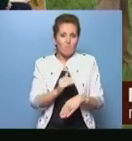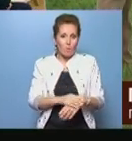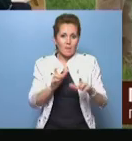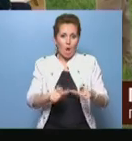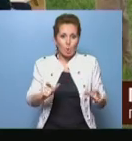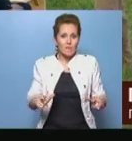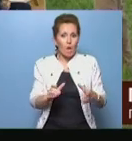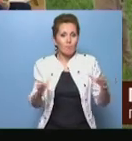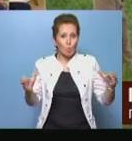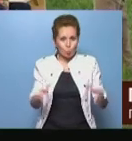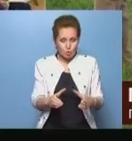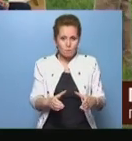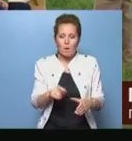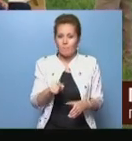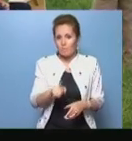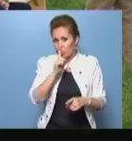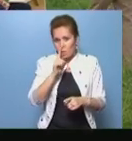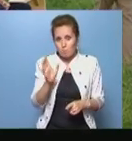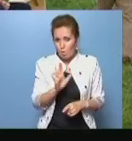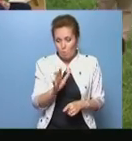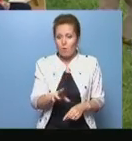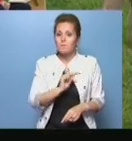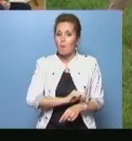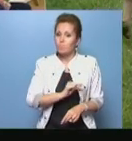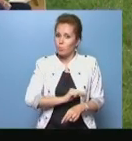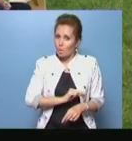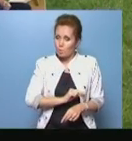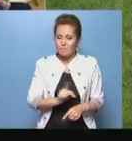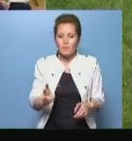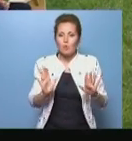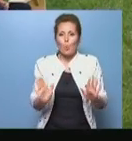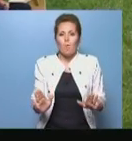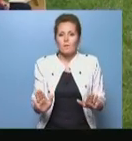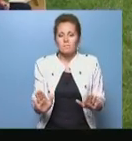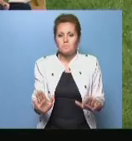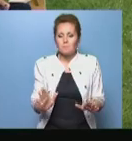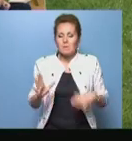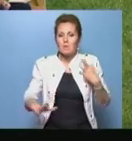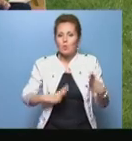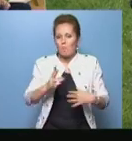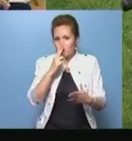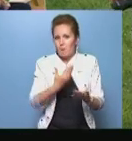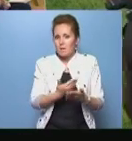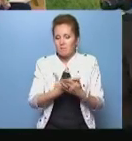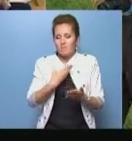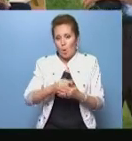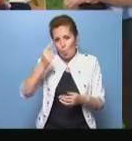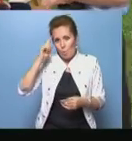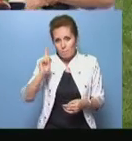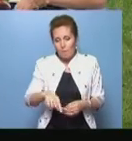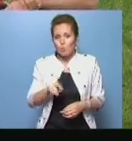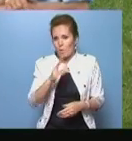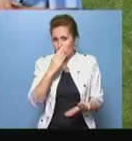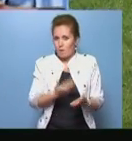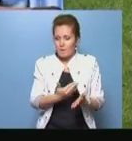Довольно-таки неплохо они уже работают. Они не только, значит, как бы на тренировках показывают свои умения, но уже и